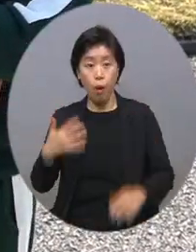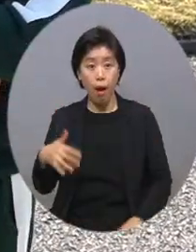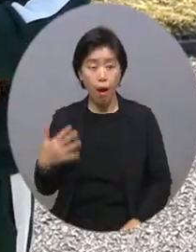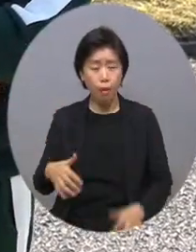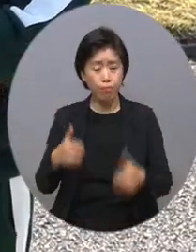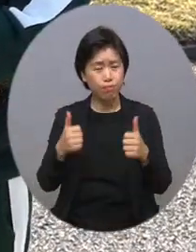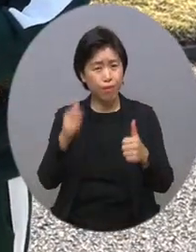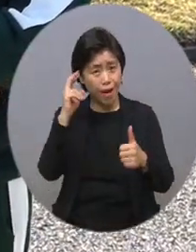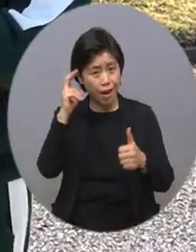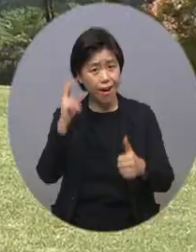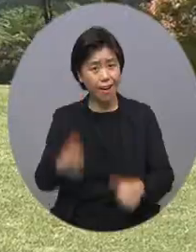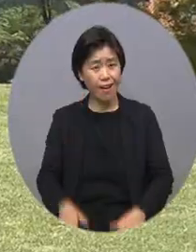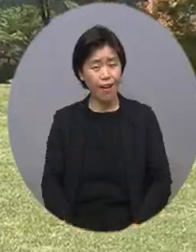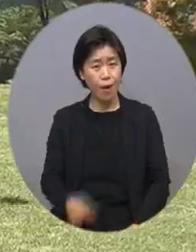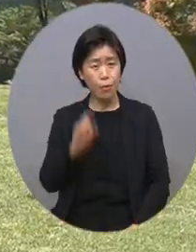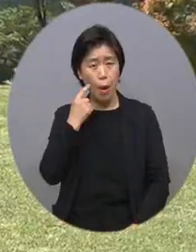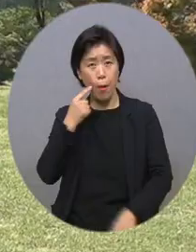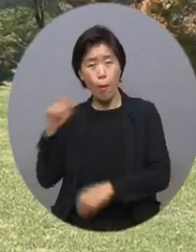완전 예쁜 드로우.